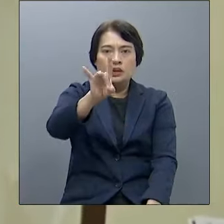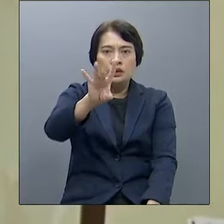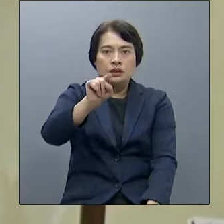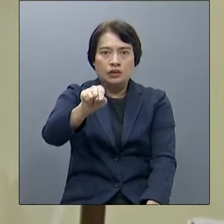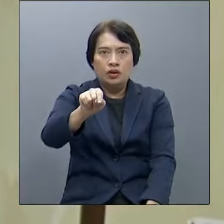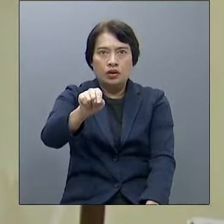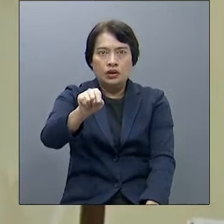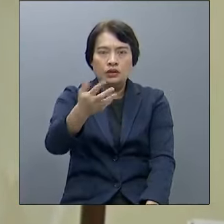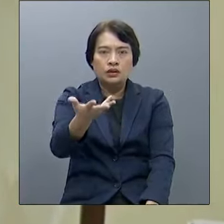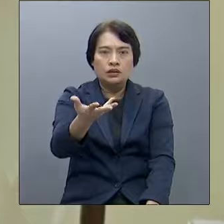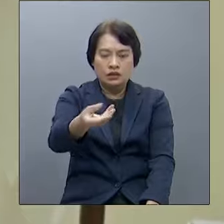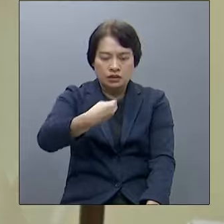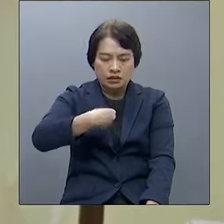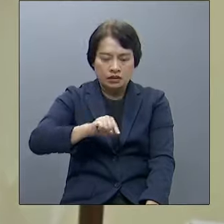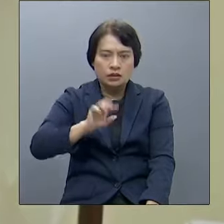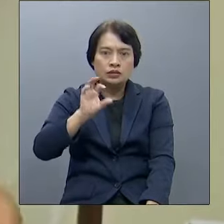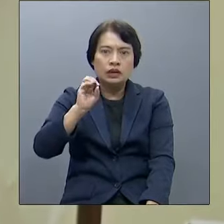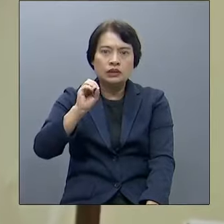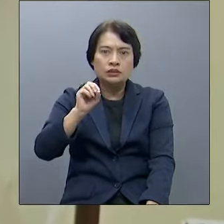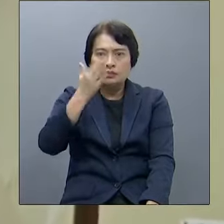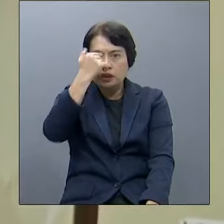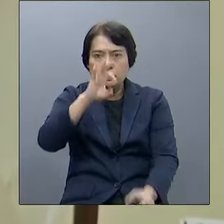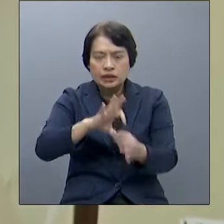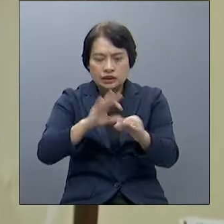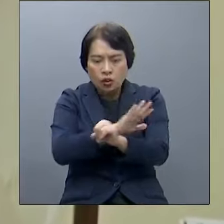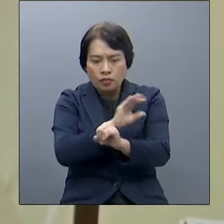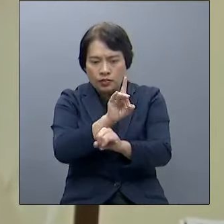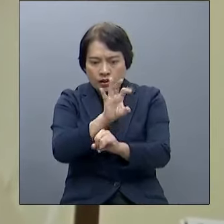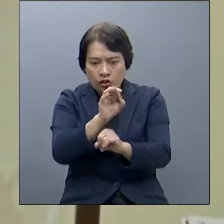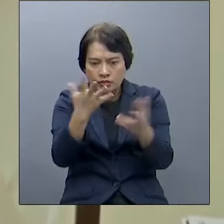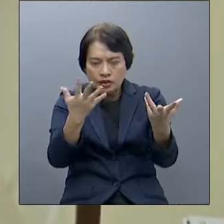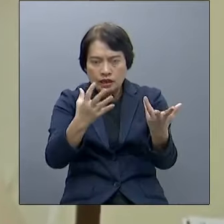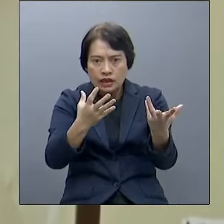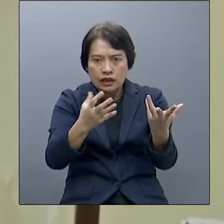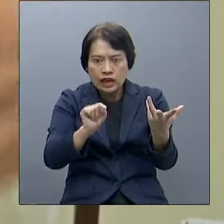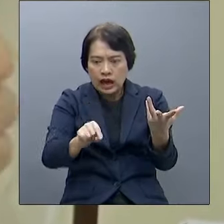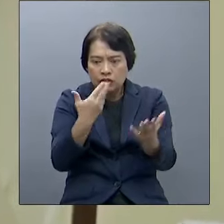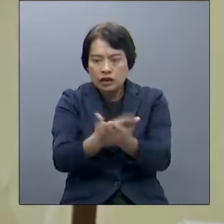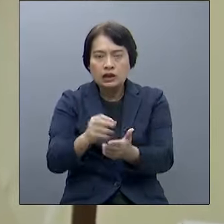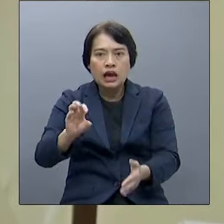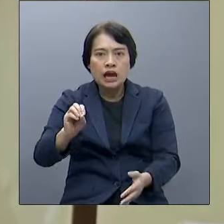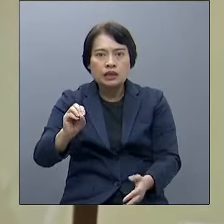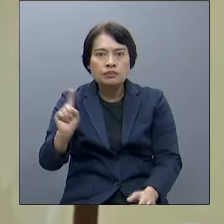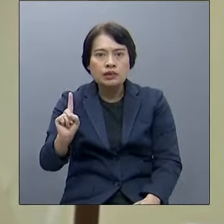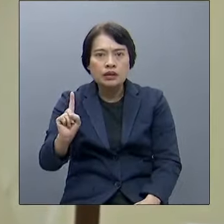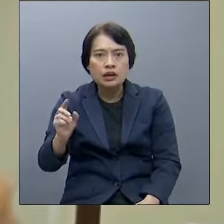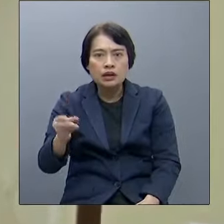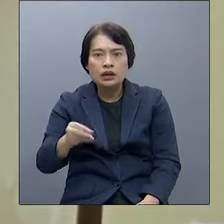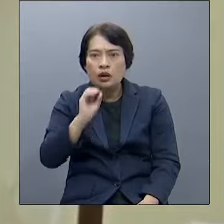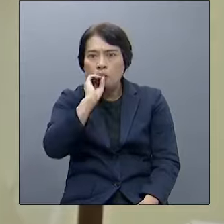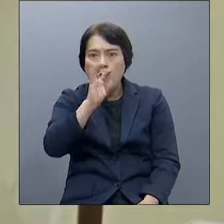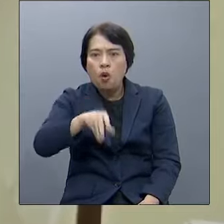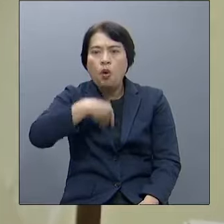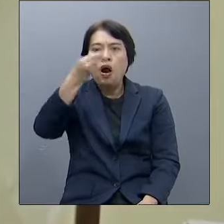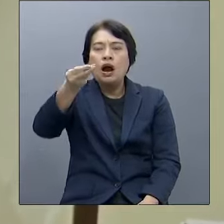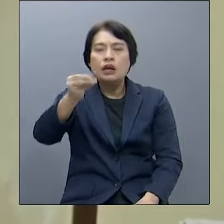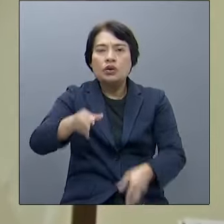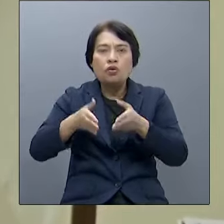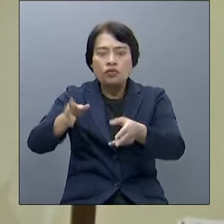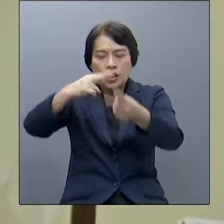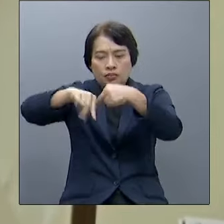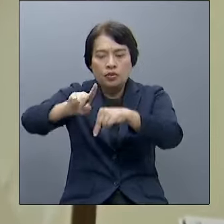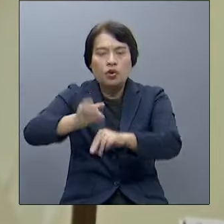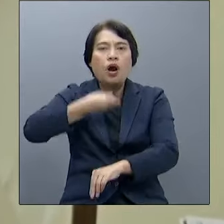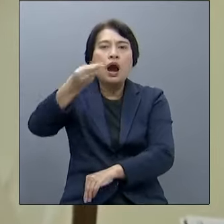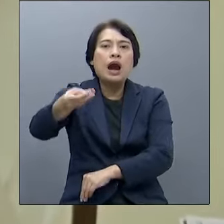แค่ 50บาทไม่ได้เต็มแล้วก็เลยถามว่าแล้ว50บาทเไปไหนก็บอกว่าส่งให้ฝ่ายปกครองก็ไม่รู้ว่าฝ่ายปกครองนี่คือตรง